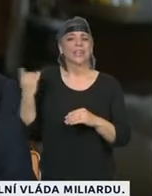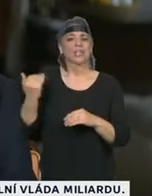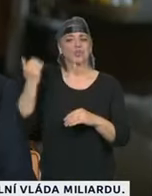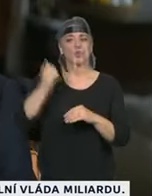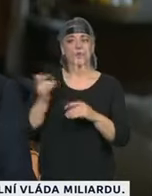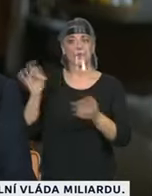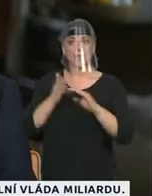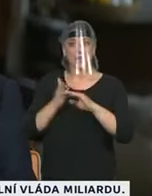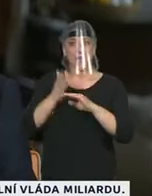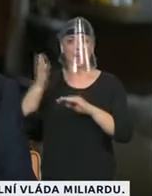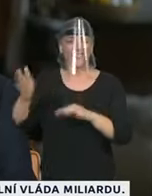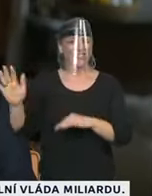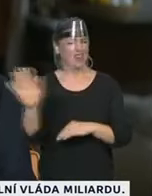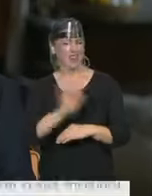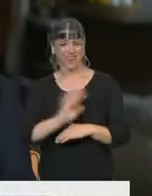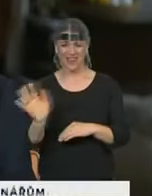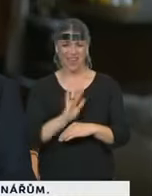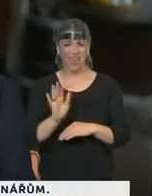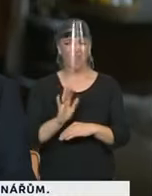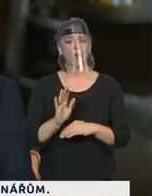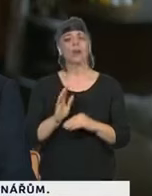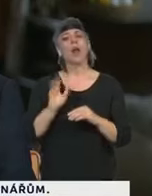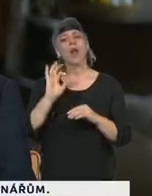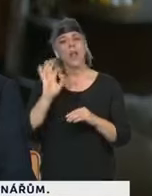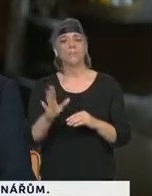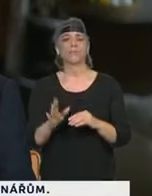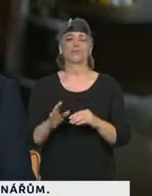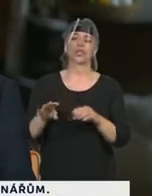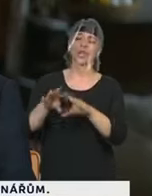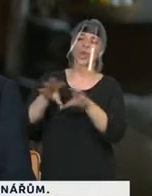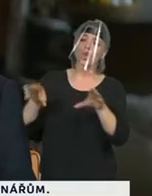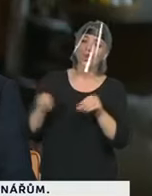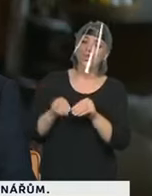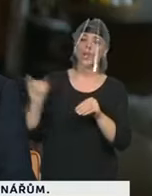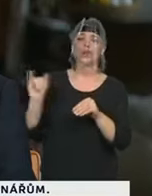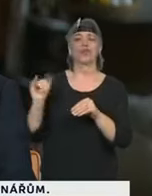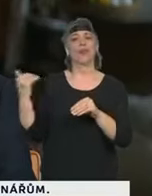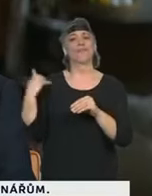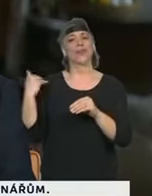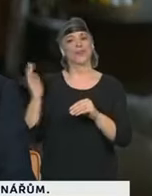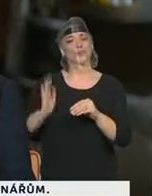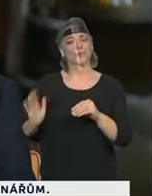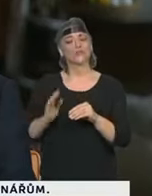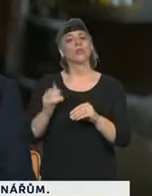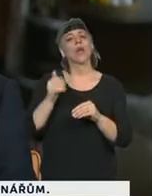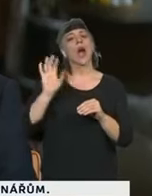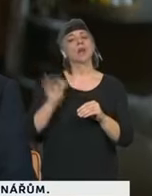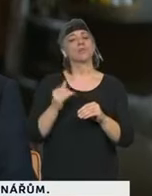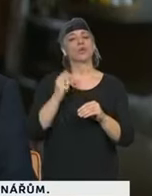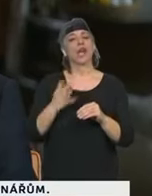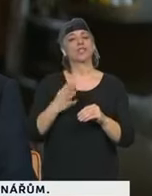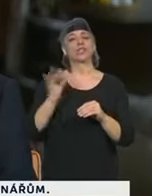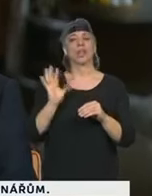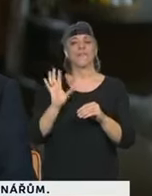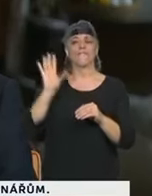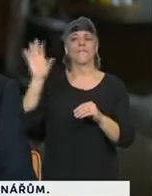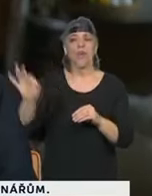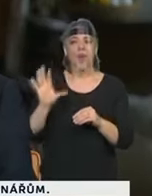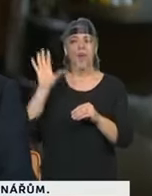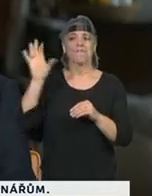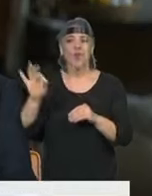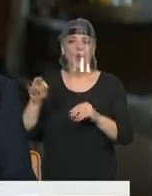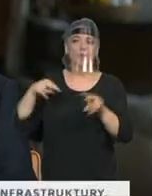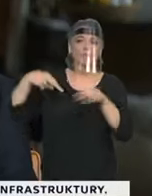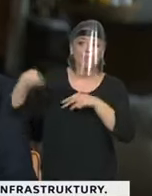každý z vás volá aspoň jednou denně všem z rodiny, co jsou ve vyšším věku a ptá se jich, jak se cítí a zdali